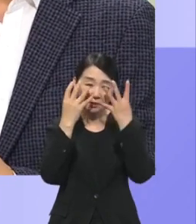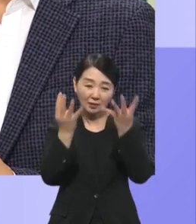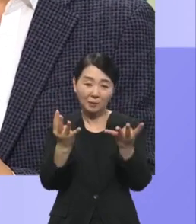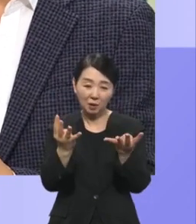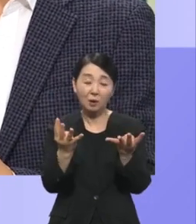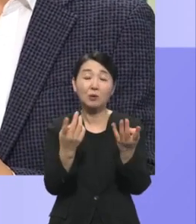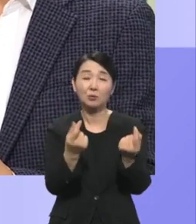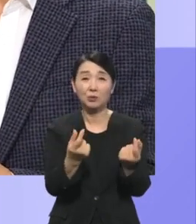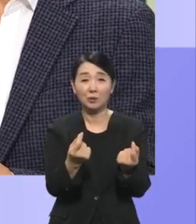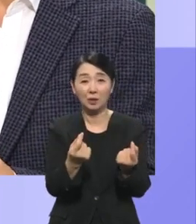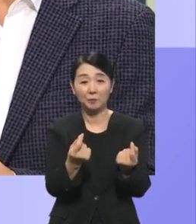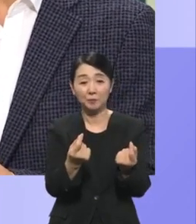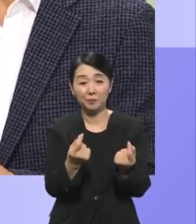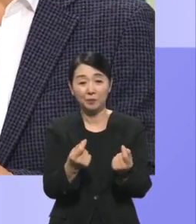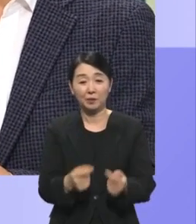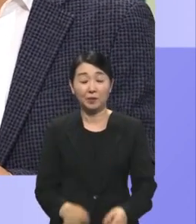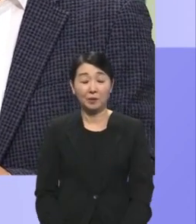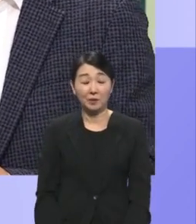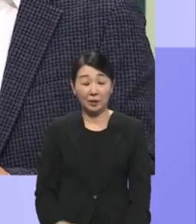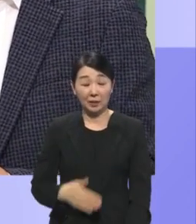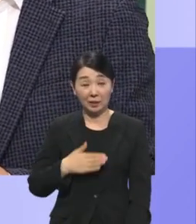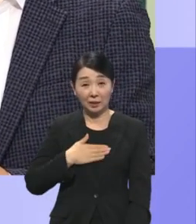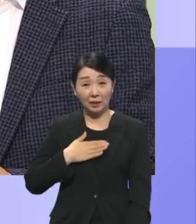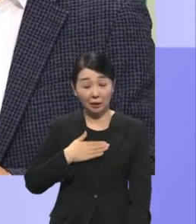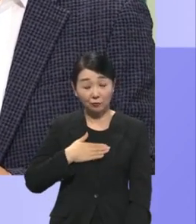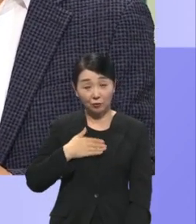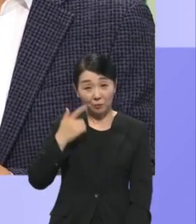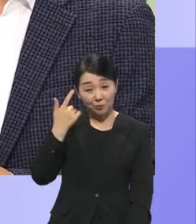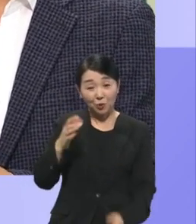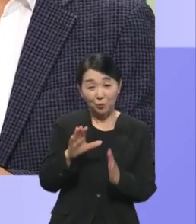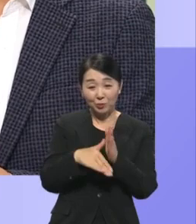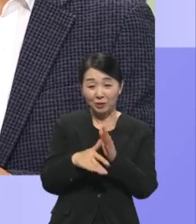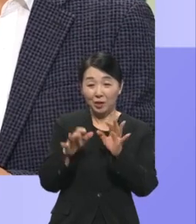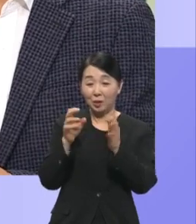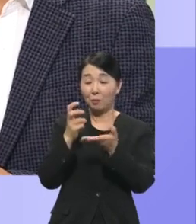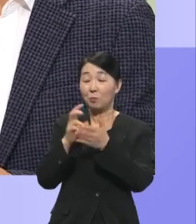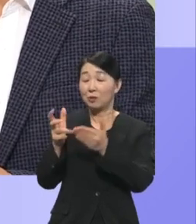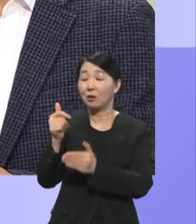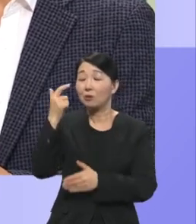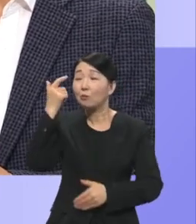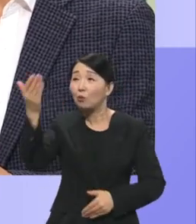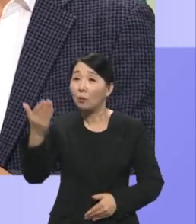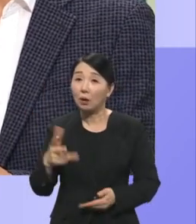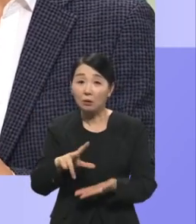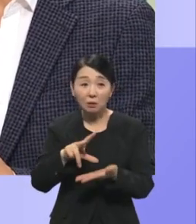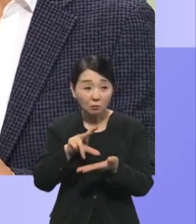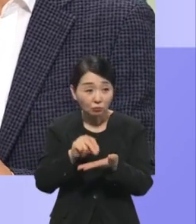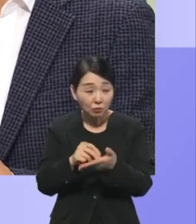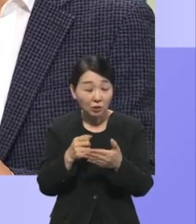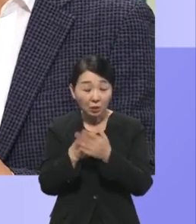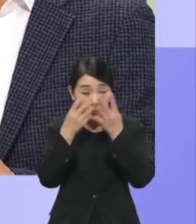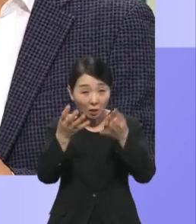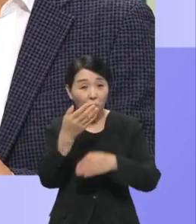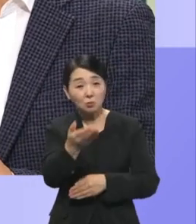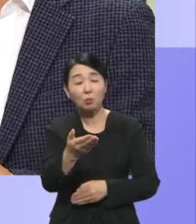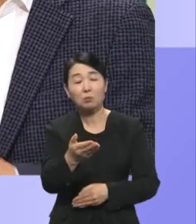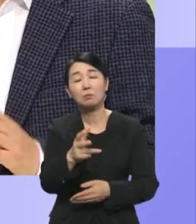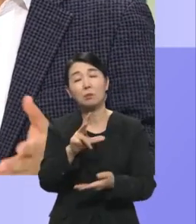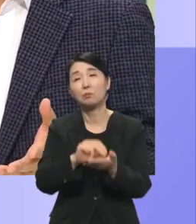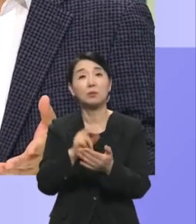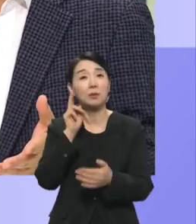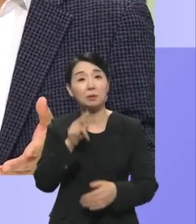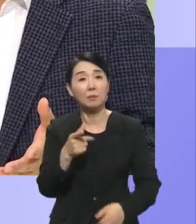않나 생각이 듭니다 제가 지리할 때 나중에 한동훈 장관한테 물어보겠는데요 만약에 그런 이유라면 정말 심각한 거거든요 대통령이나 법무부